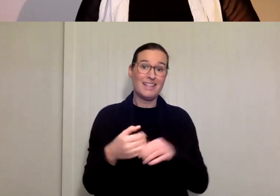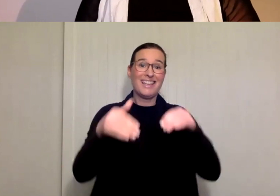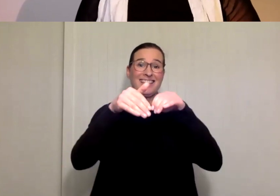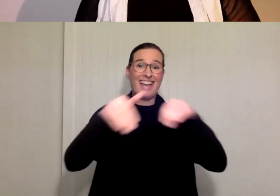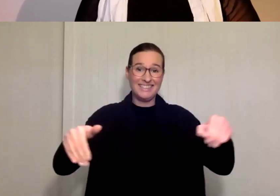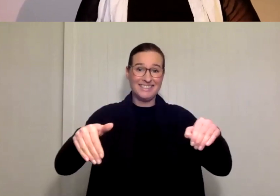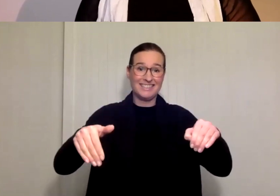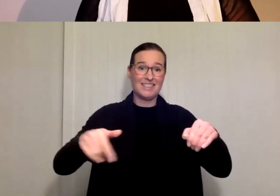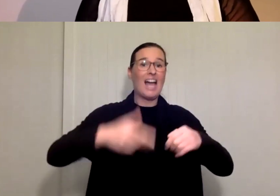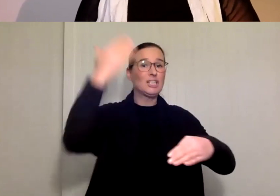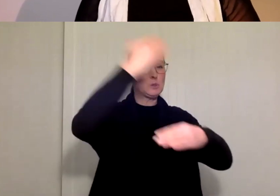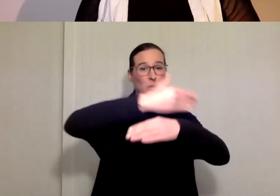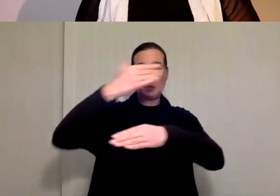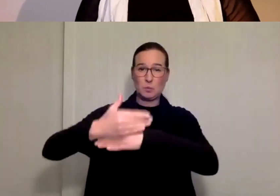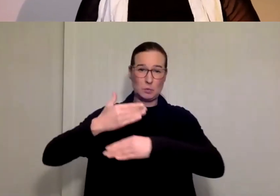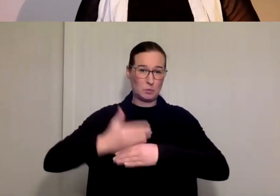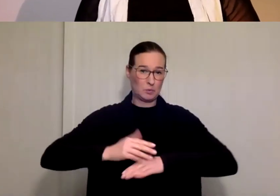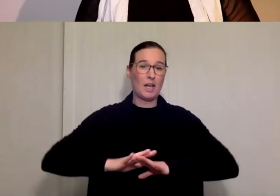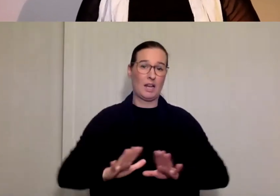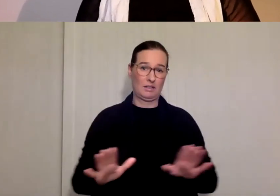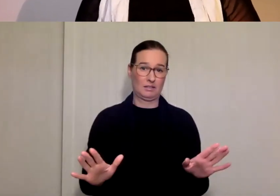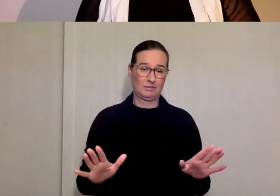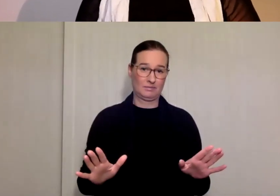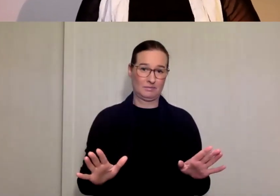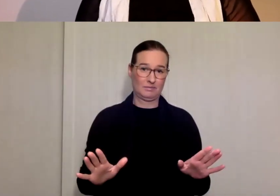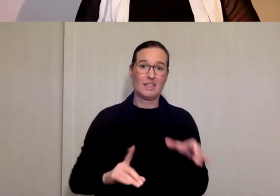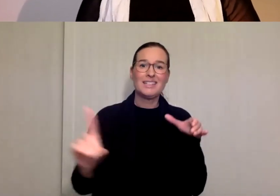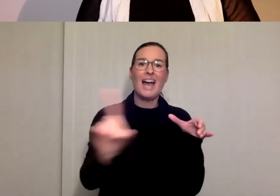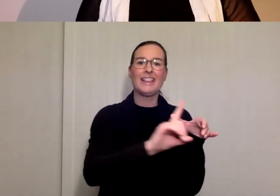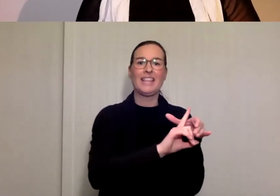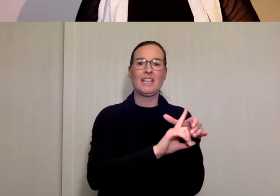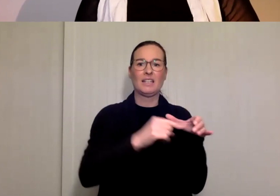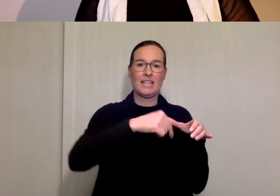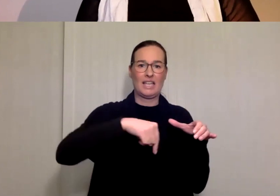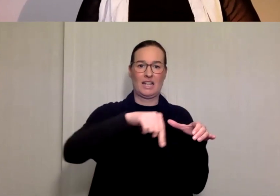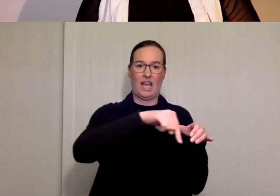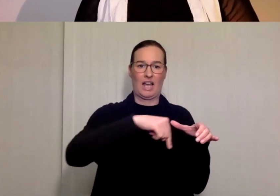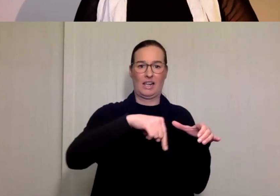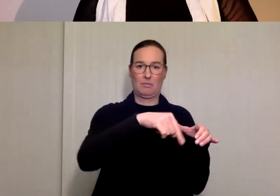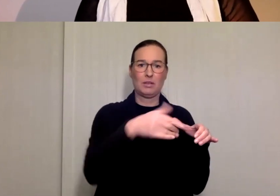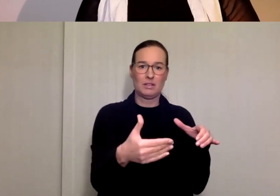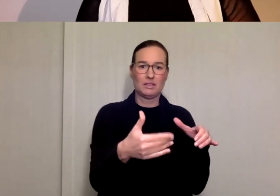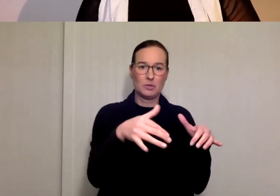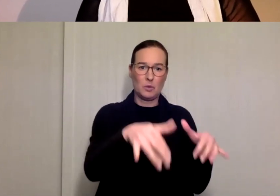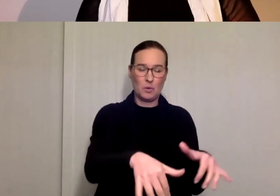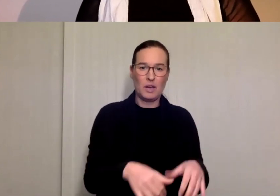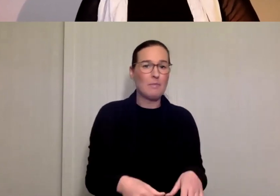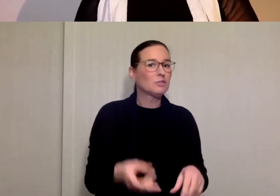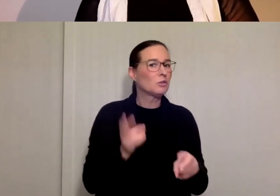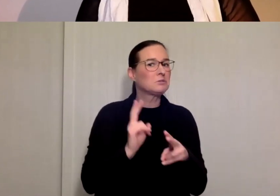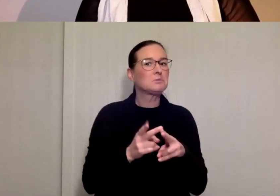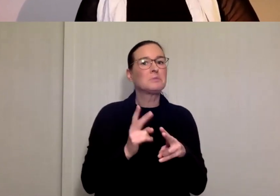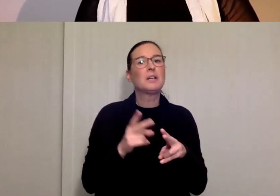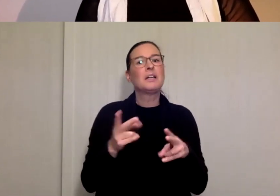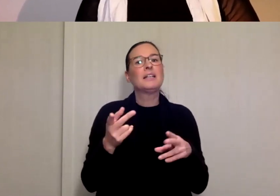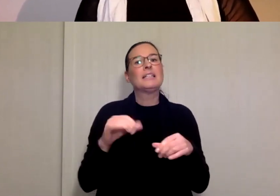ist. Innerhalb des einzelnen Landes ist aber das Leben im Prinzip wieder so wie vor Covid. Eigentlich ist es das ja